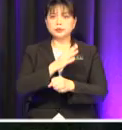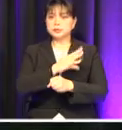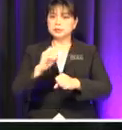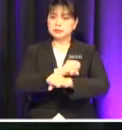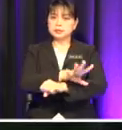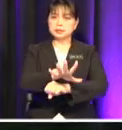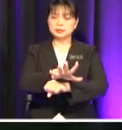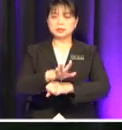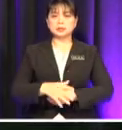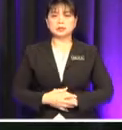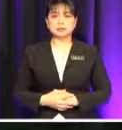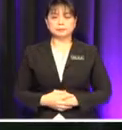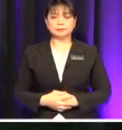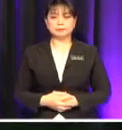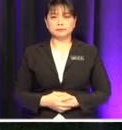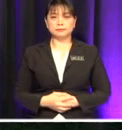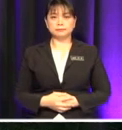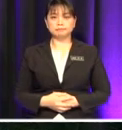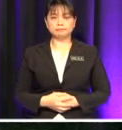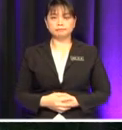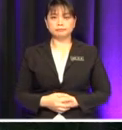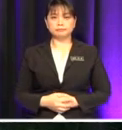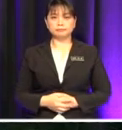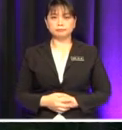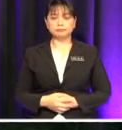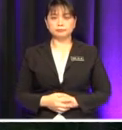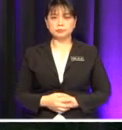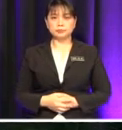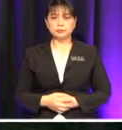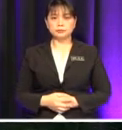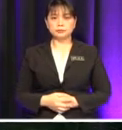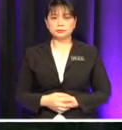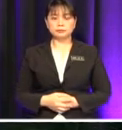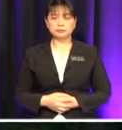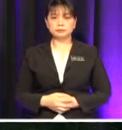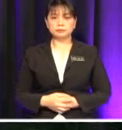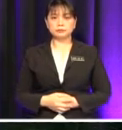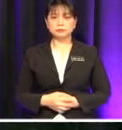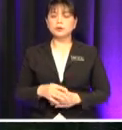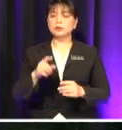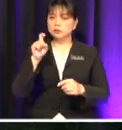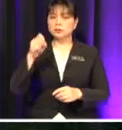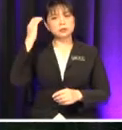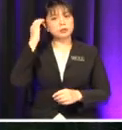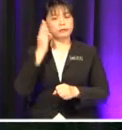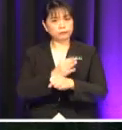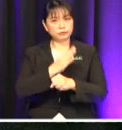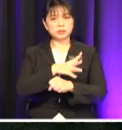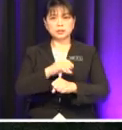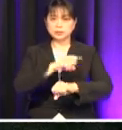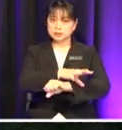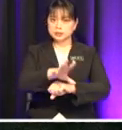daripada fungsi dia akan tahu apa kesan kesan daripada homo tersebut Kalau kurang ataupun lebih